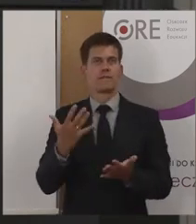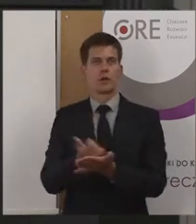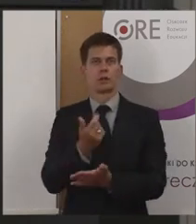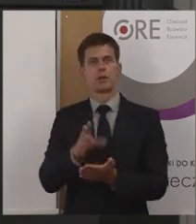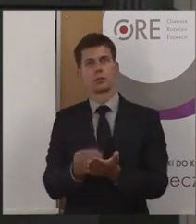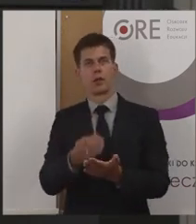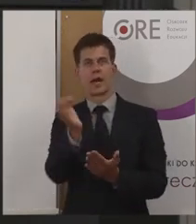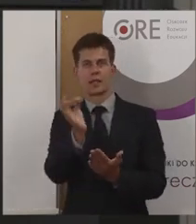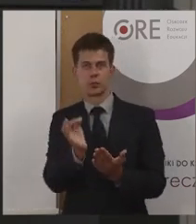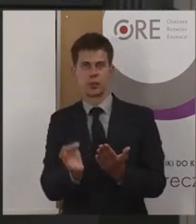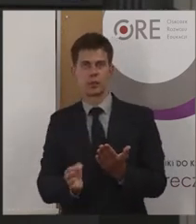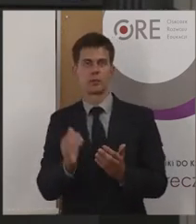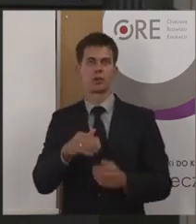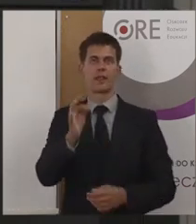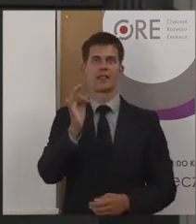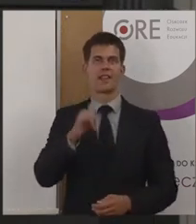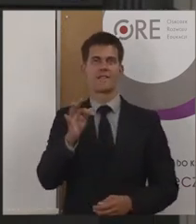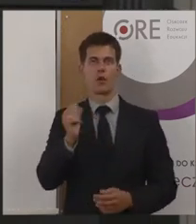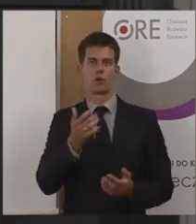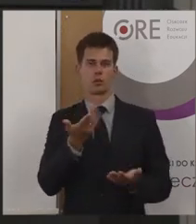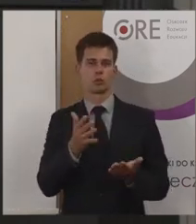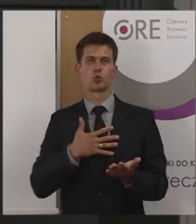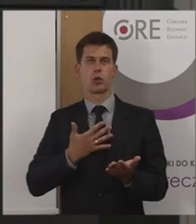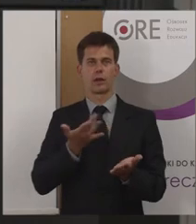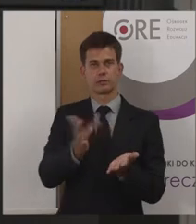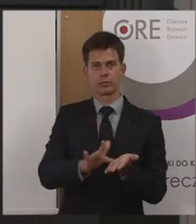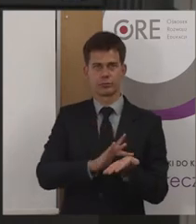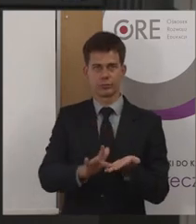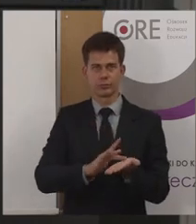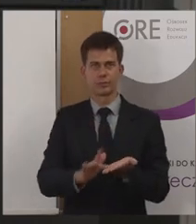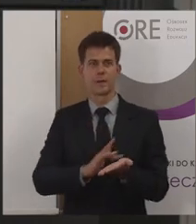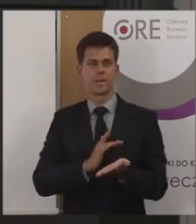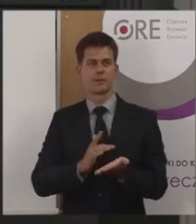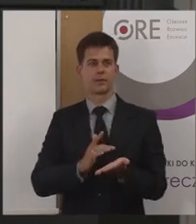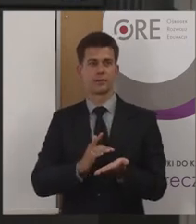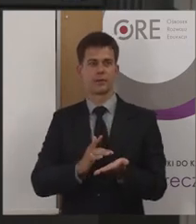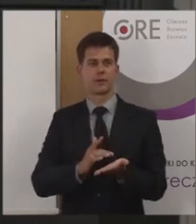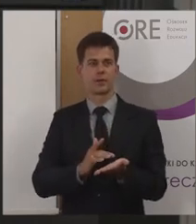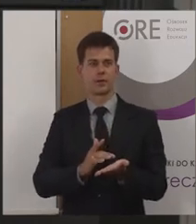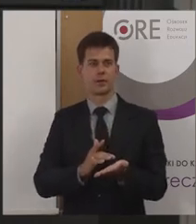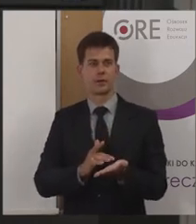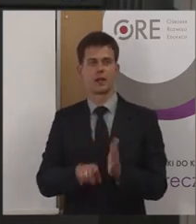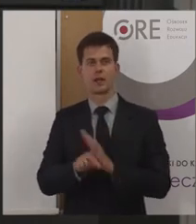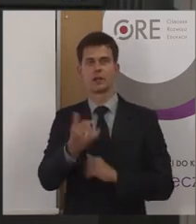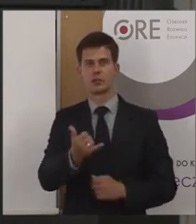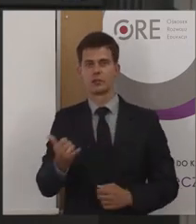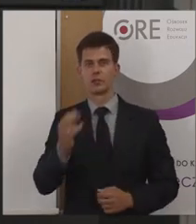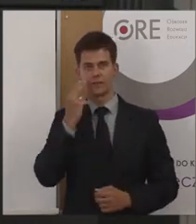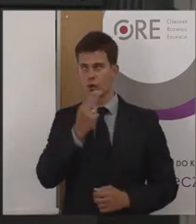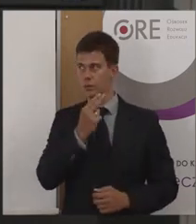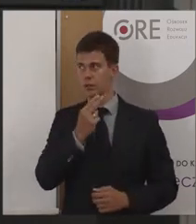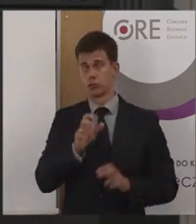rysunek był tyflografiką, czyli grafiką taką tworzoną według zasad tyflograficznych tworzenia dla dzieci niewidomych. Czy